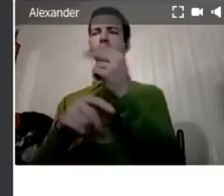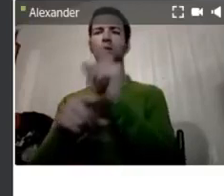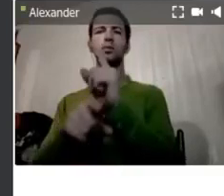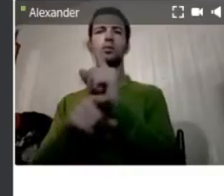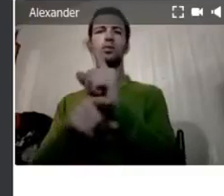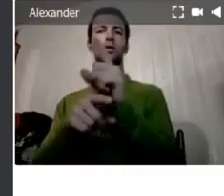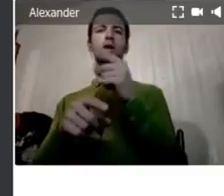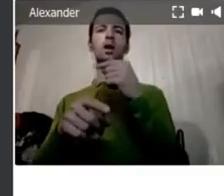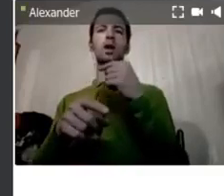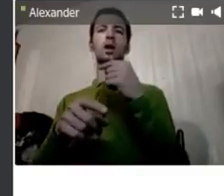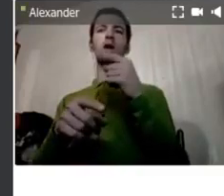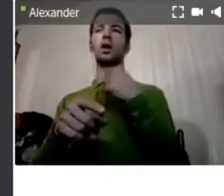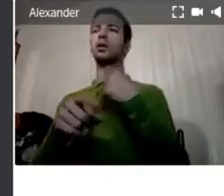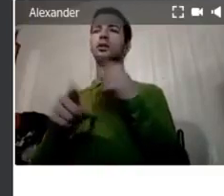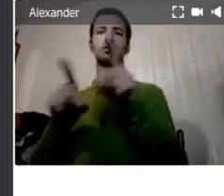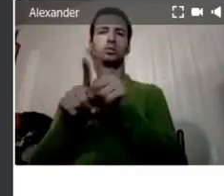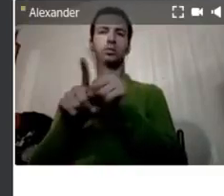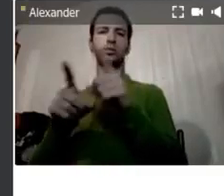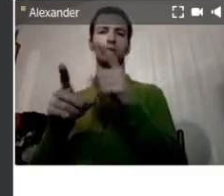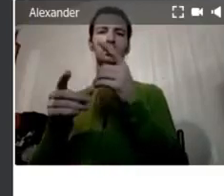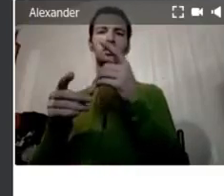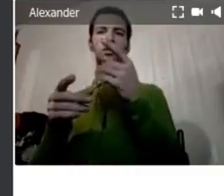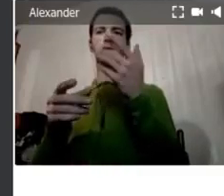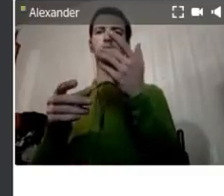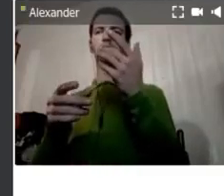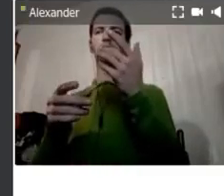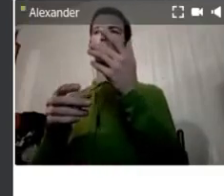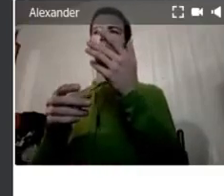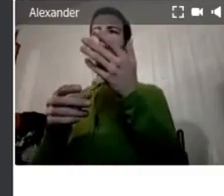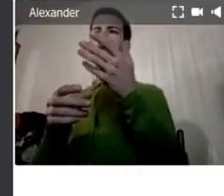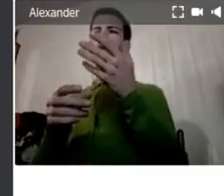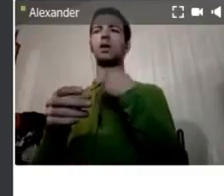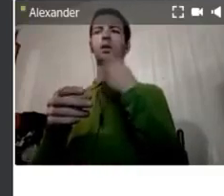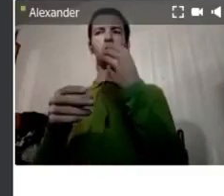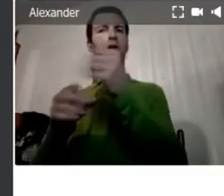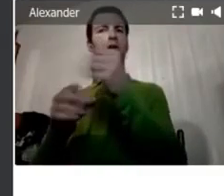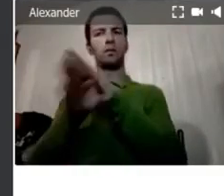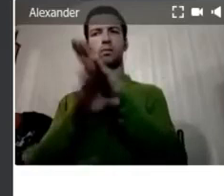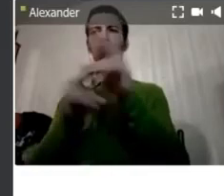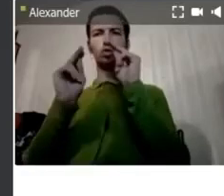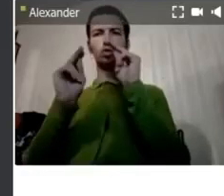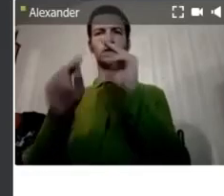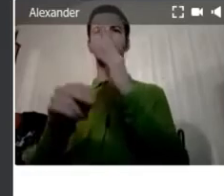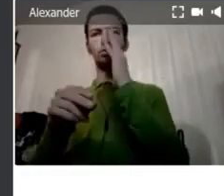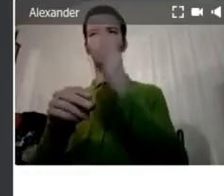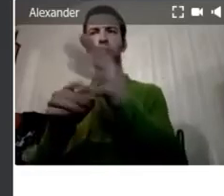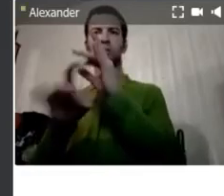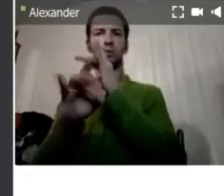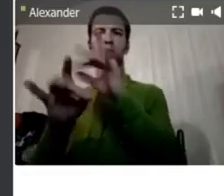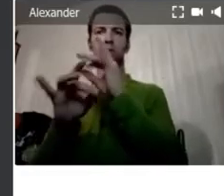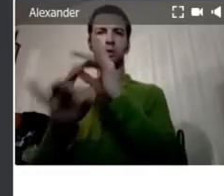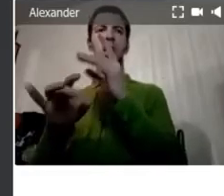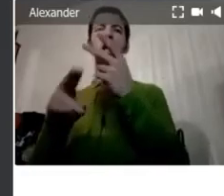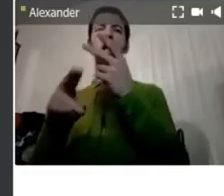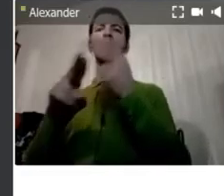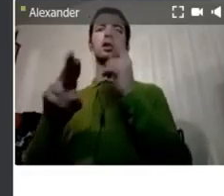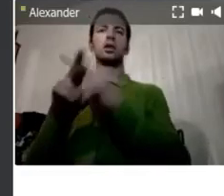это работает. А дальше, пожалуйста, решайте сами. То есть вот, вот факты перед